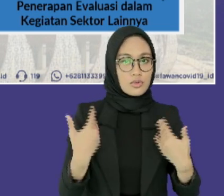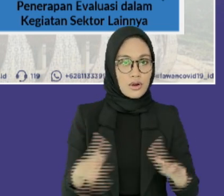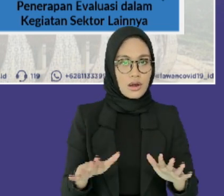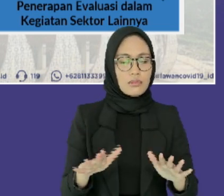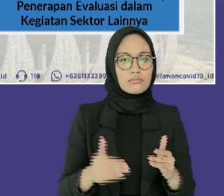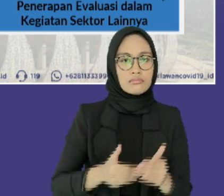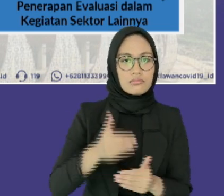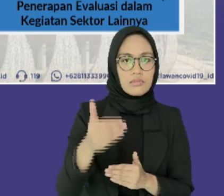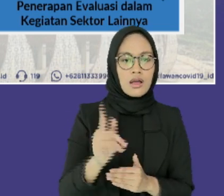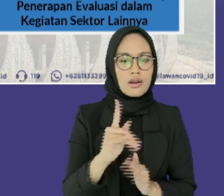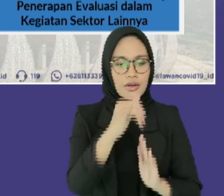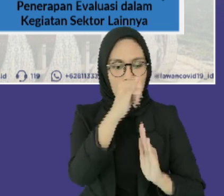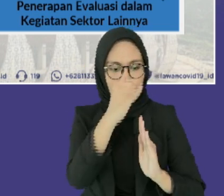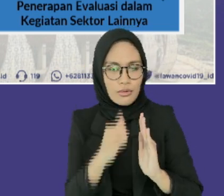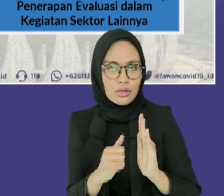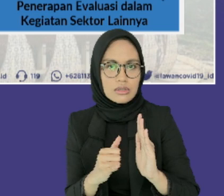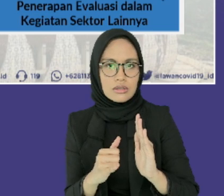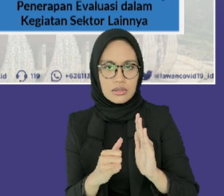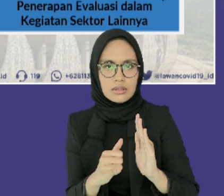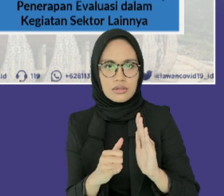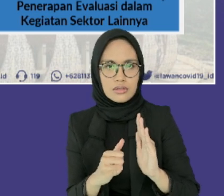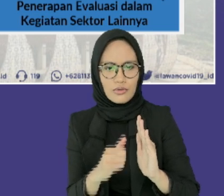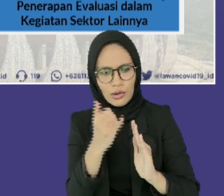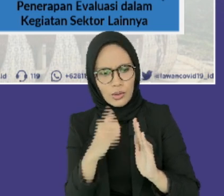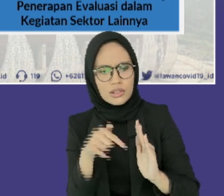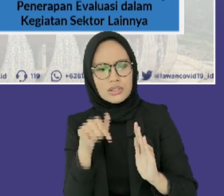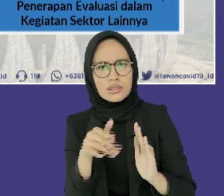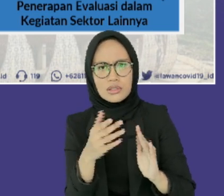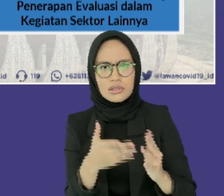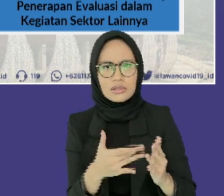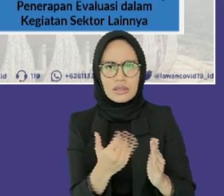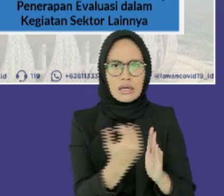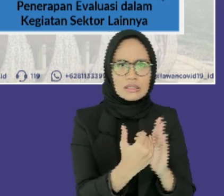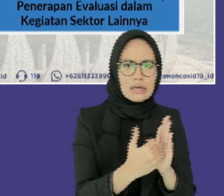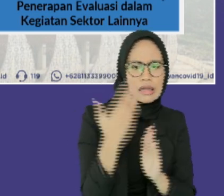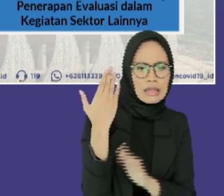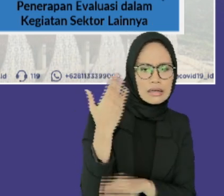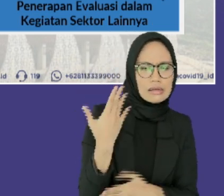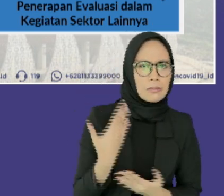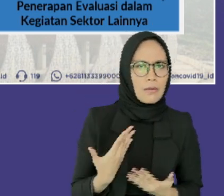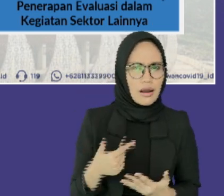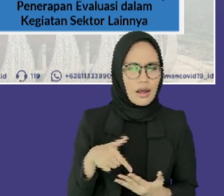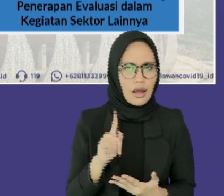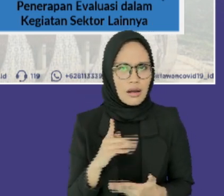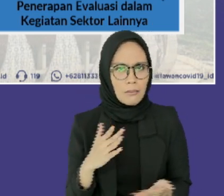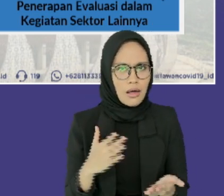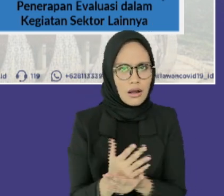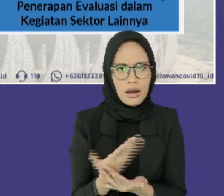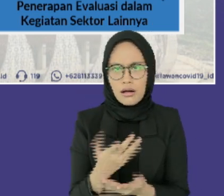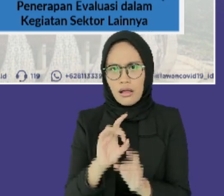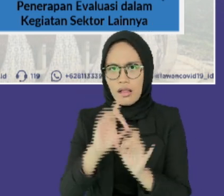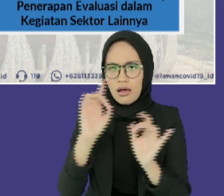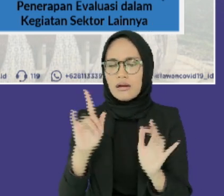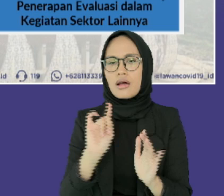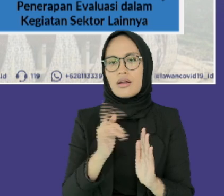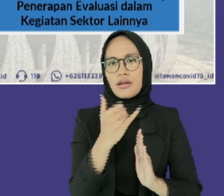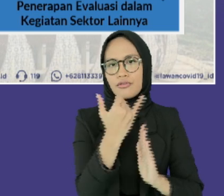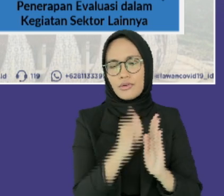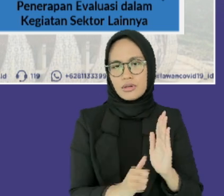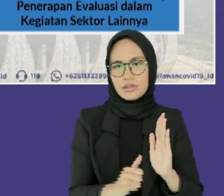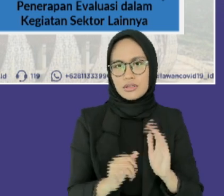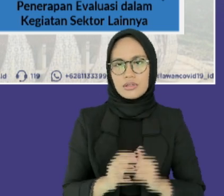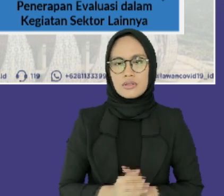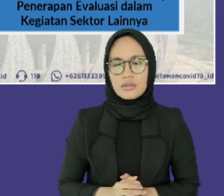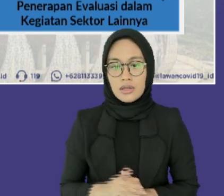melakukan evaluasi kebijakan pelaksanaan kegiatan besar contohnya penerapan wajib BCA rutin sebelum